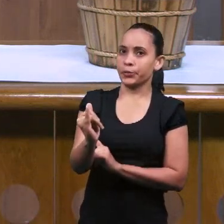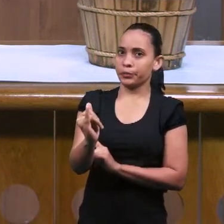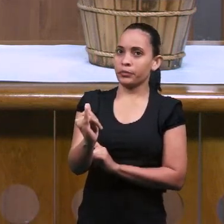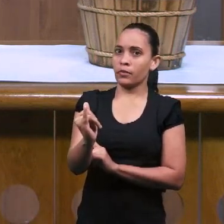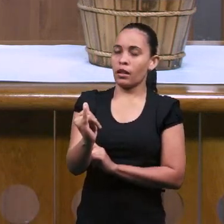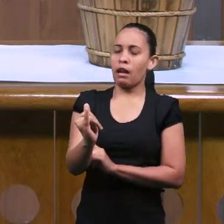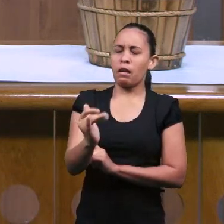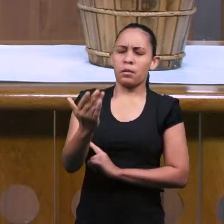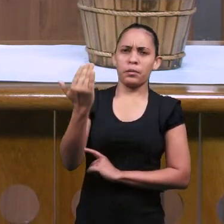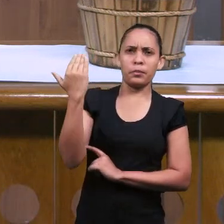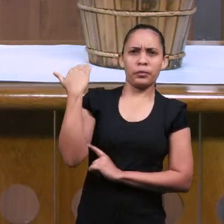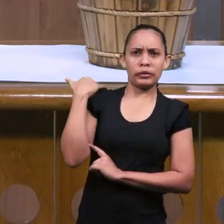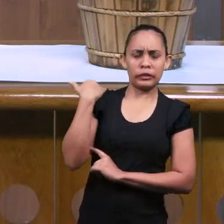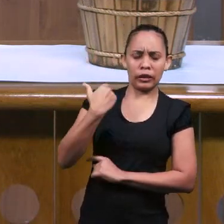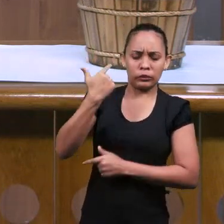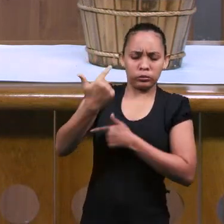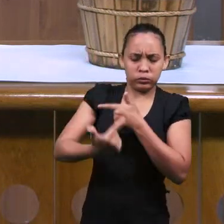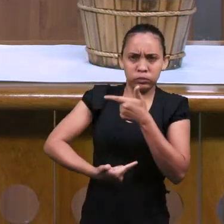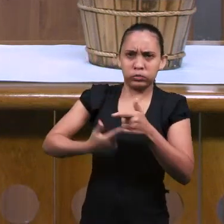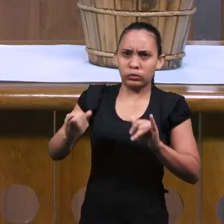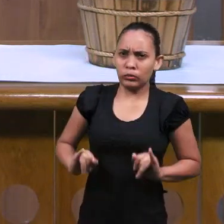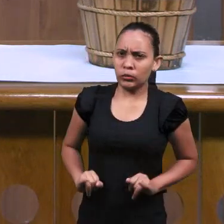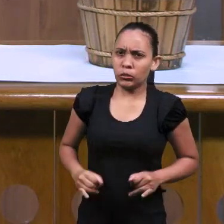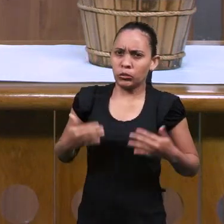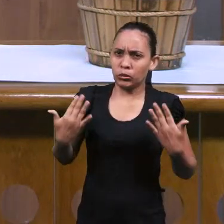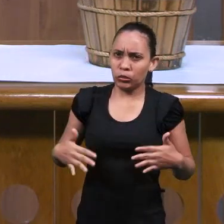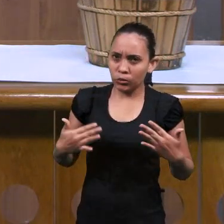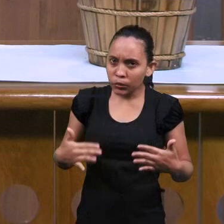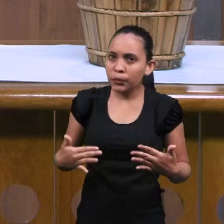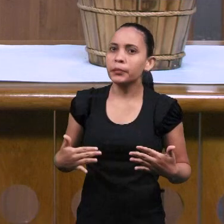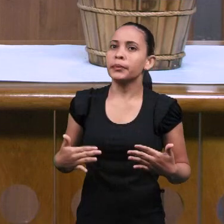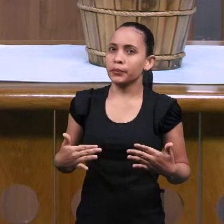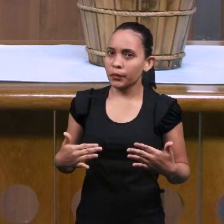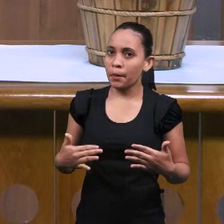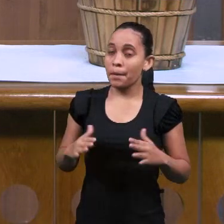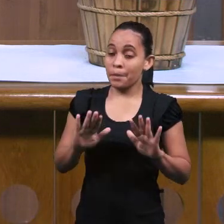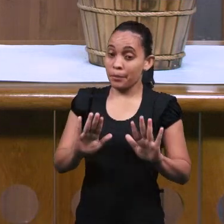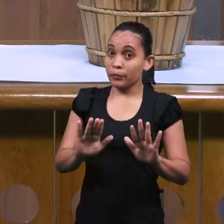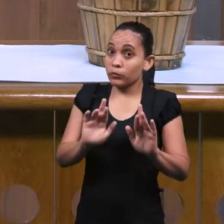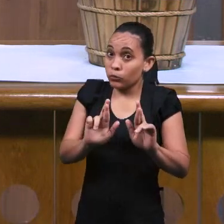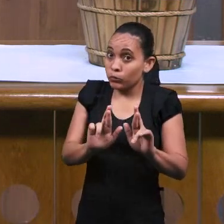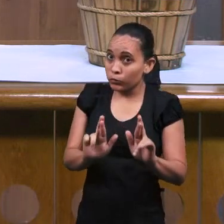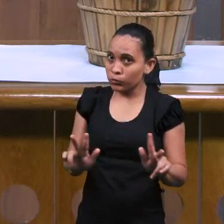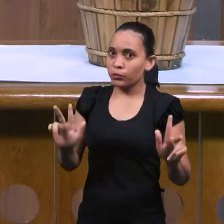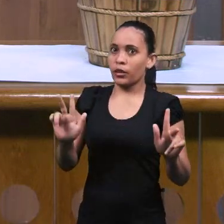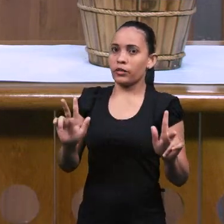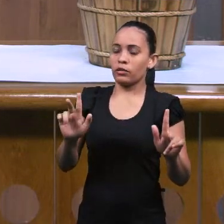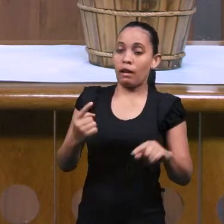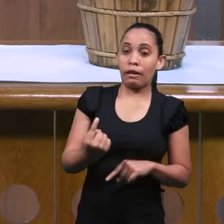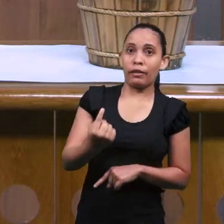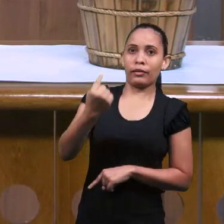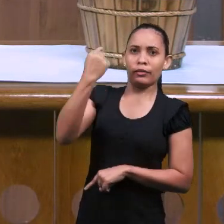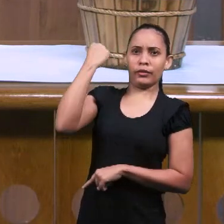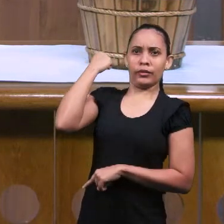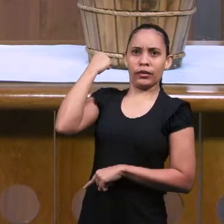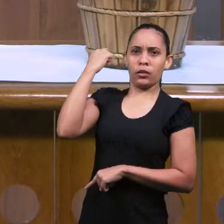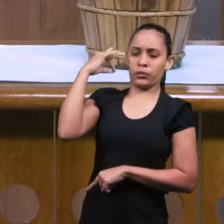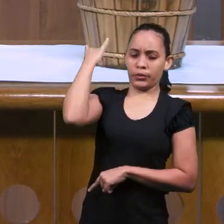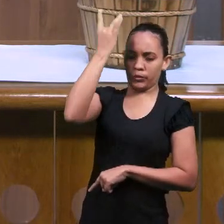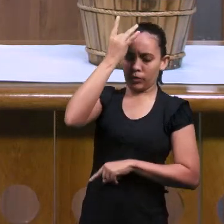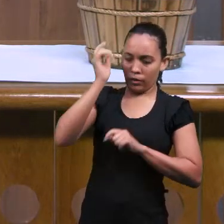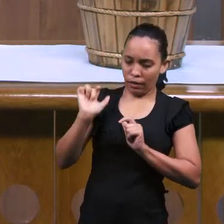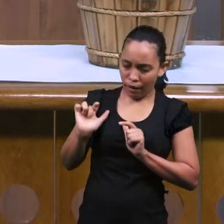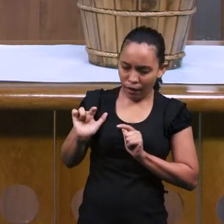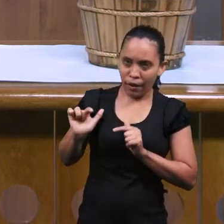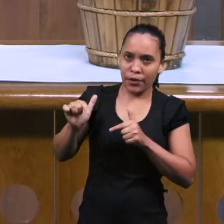souffrance, les luttes, les victoires, sont les mêmes qu'on vit aujourd'hui, de manière différente. Là, le Saint-Esprit opère de manière, ici,